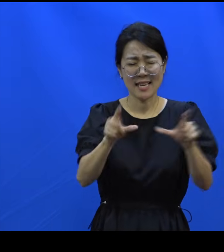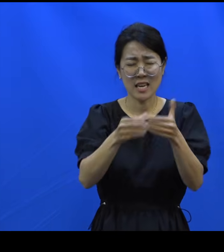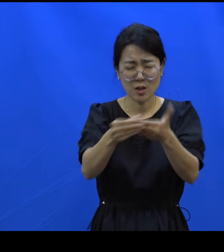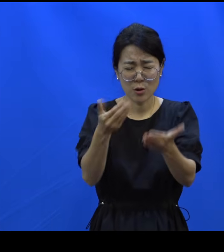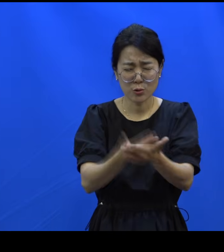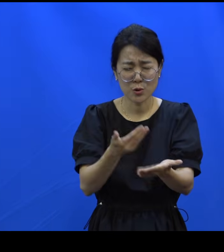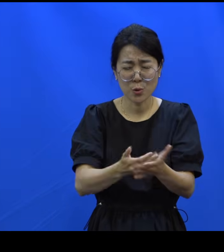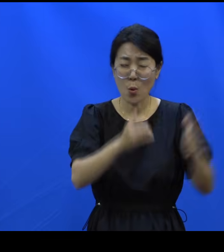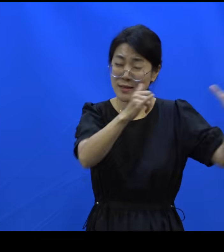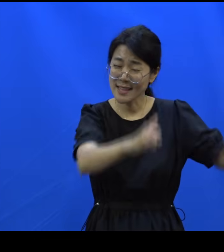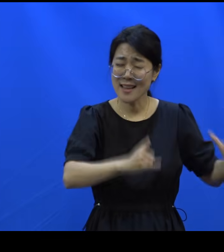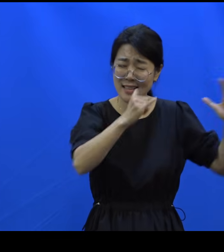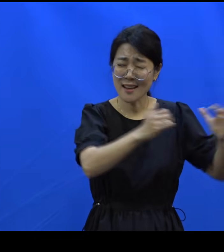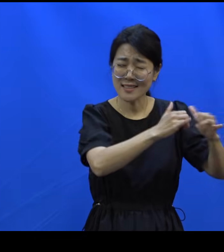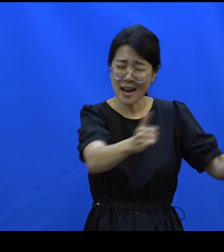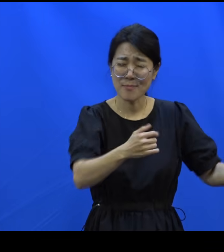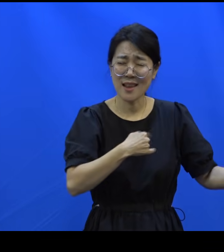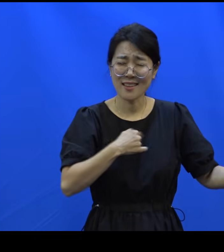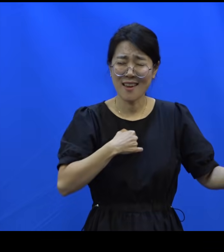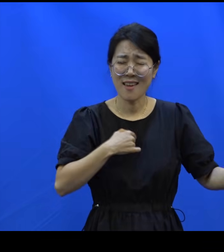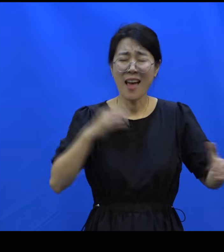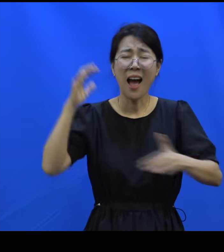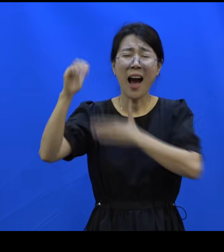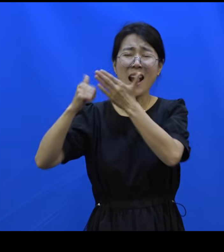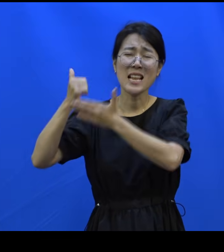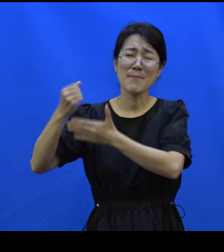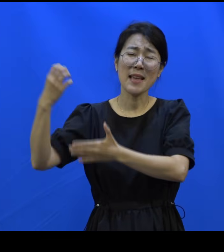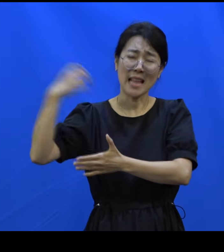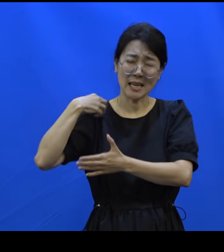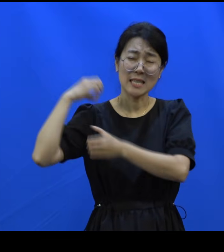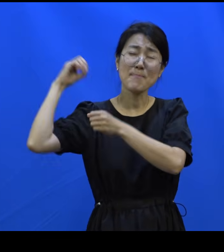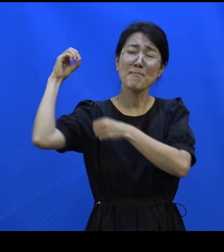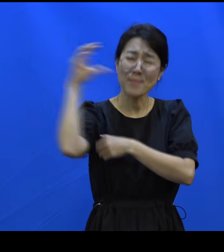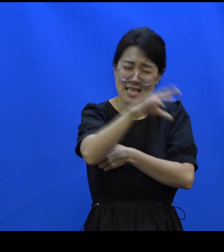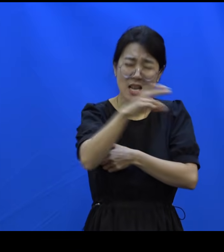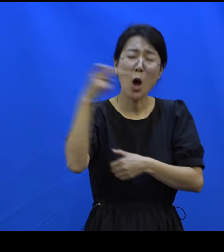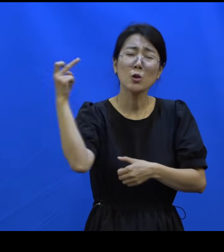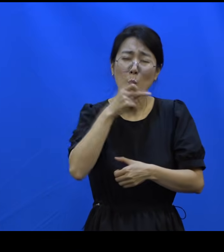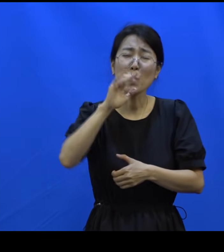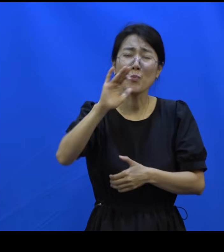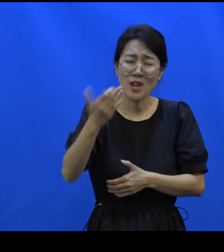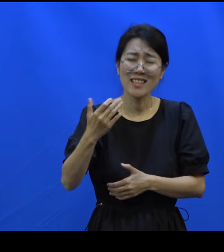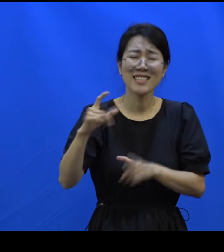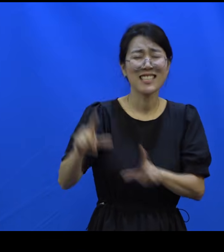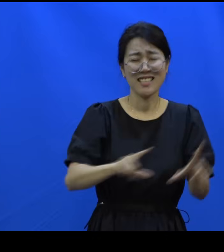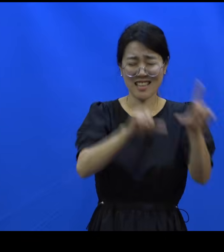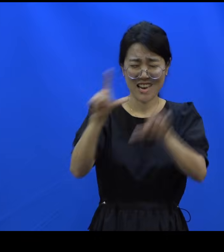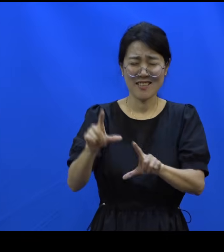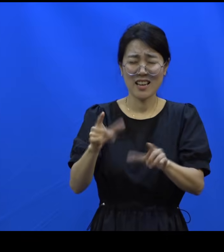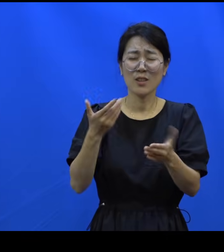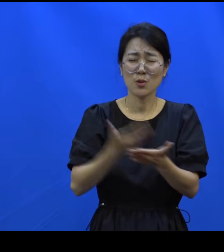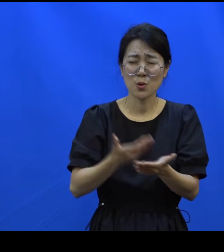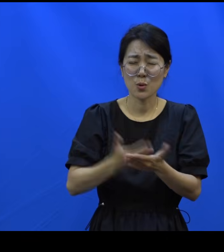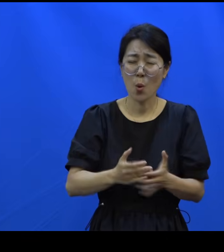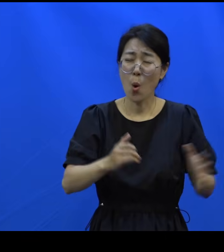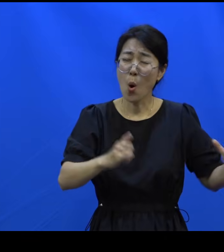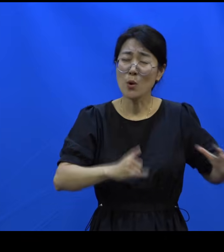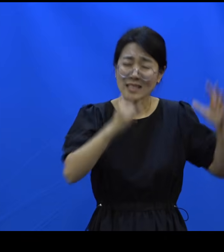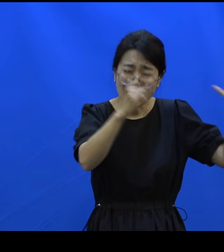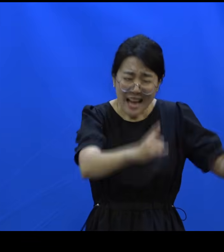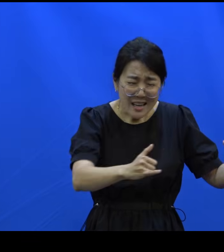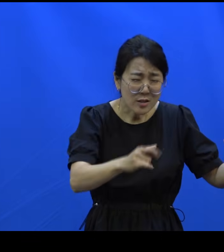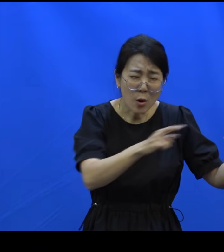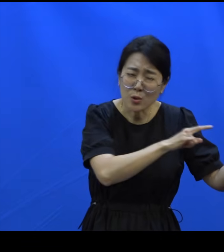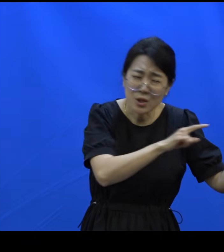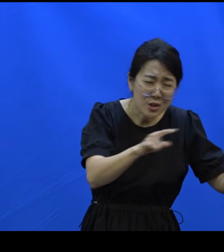세상의 사람들에게 하나님 우리의 빛이 되고 소금이 되는 삶이 되게 하시고, 세상에서는 도무지 찾아볼